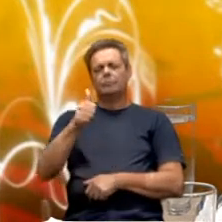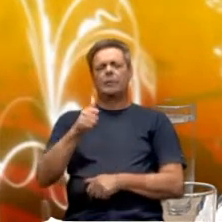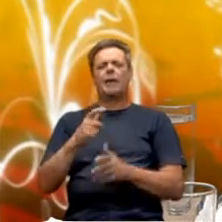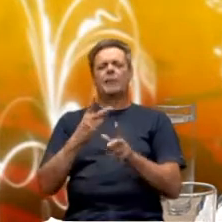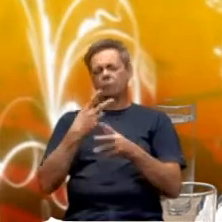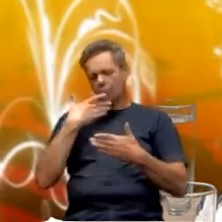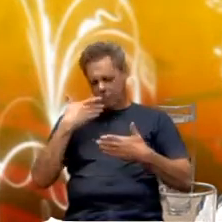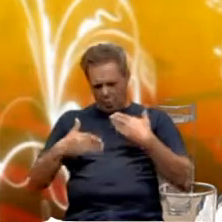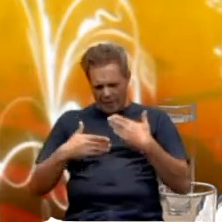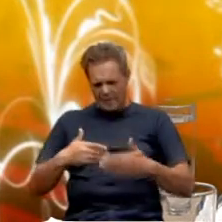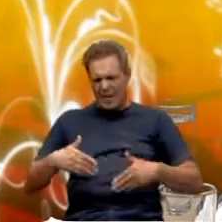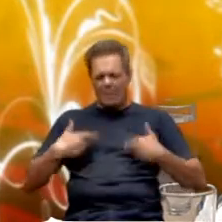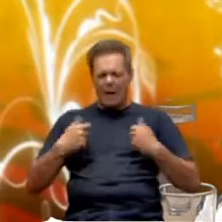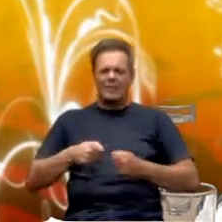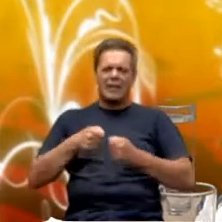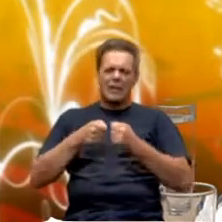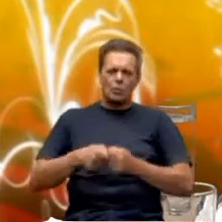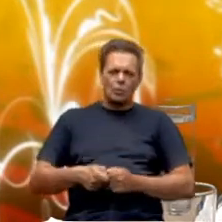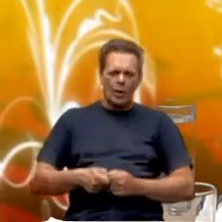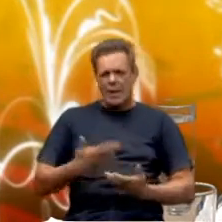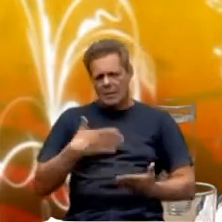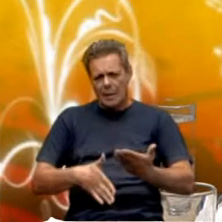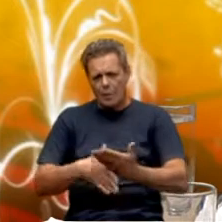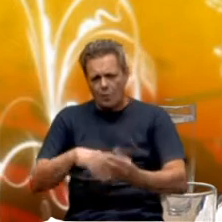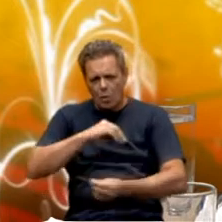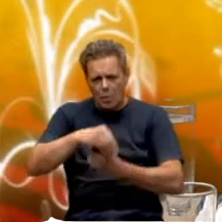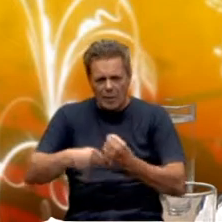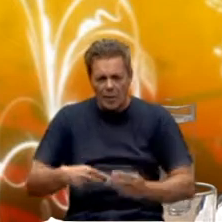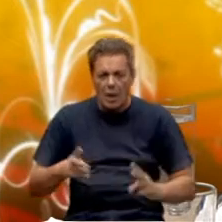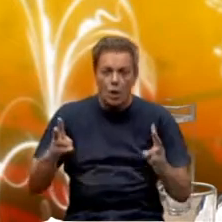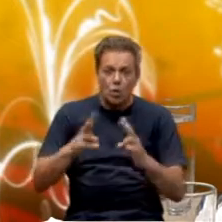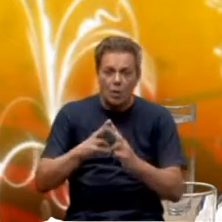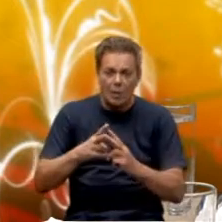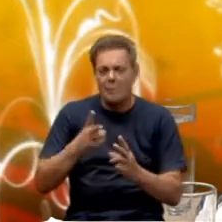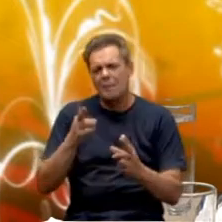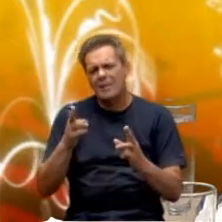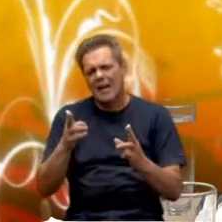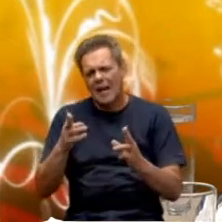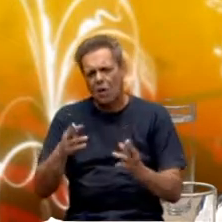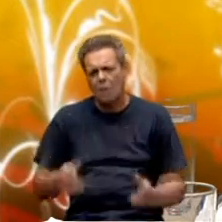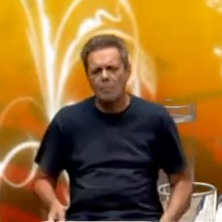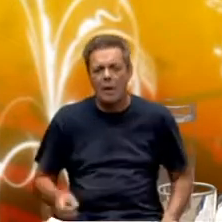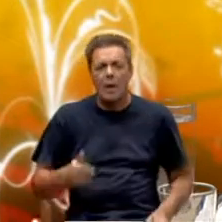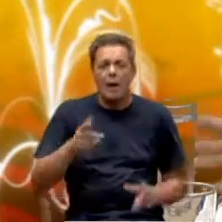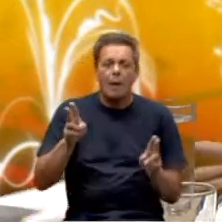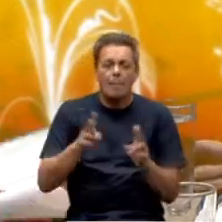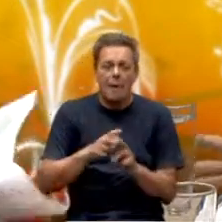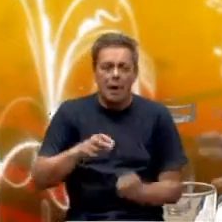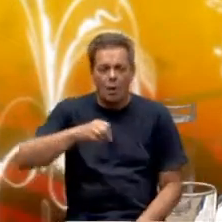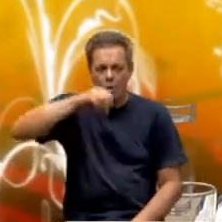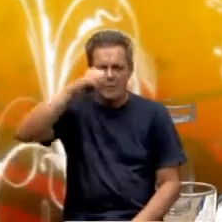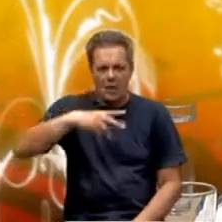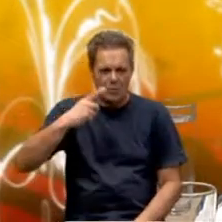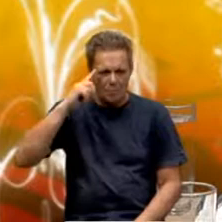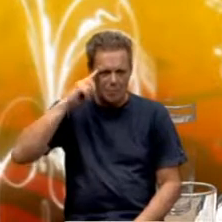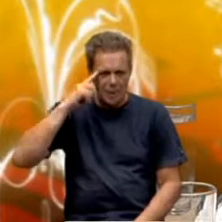konvenciju. Mladi iz udruge za pomoć obiteljima suočeni s malignim bolestima, malo svjetlo nade.